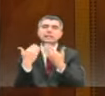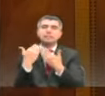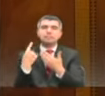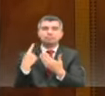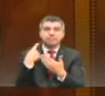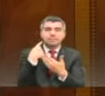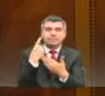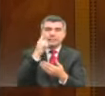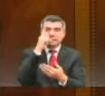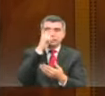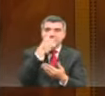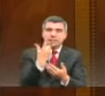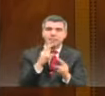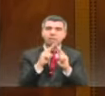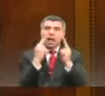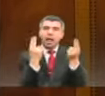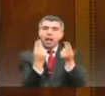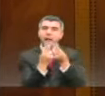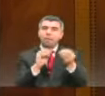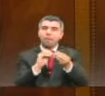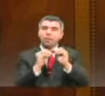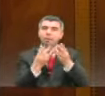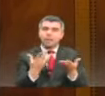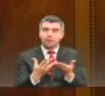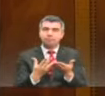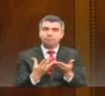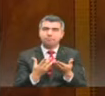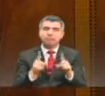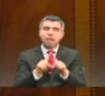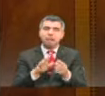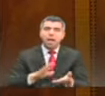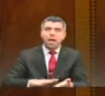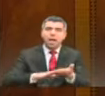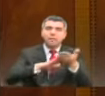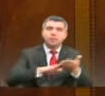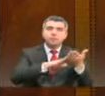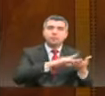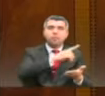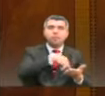من تحسين مساهمته أو مساهمة عدد من القطاعات في النمو الاقتصادي الوطني،